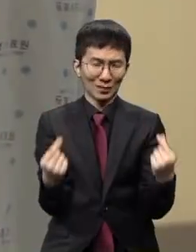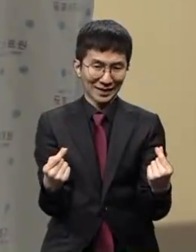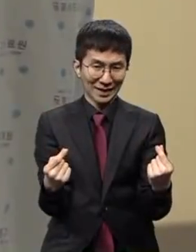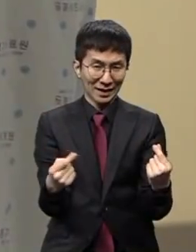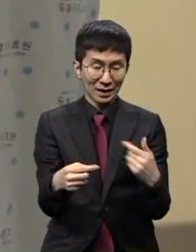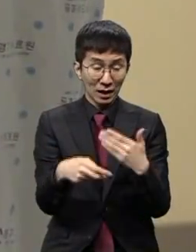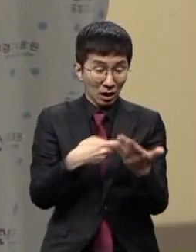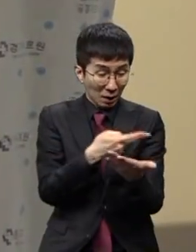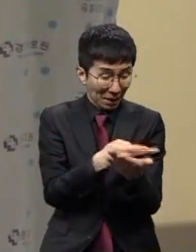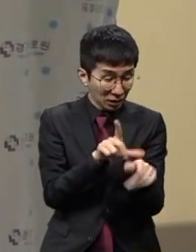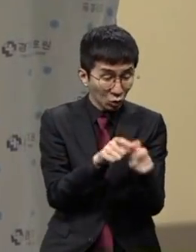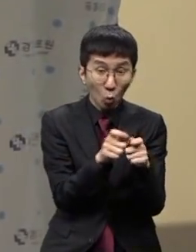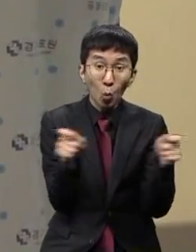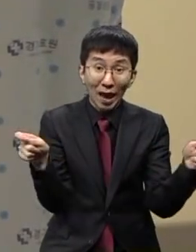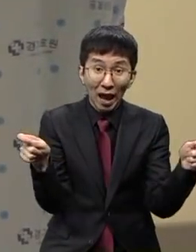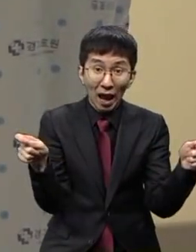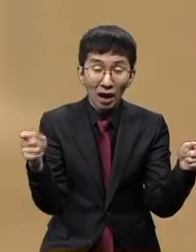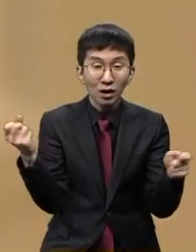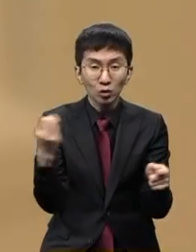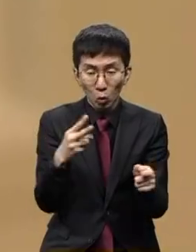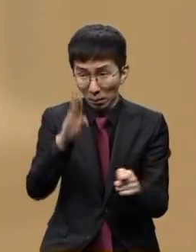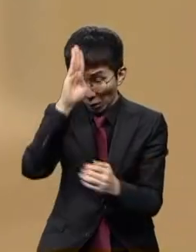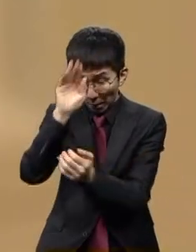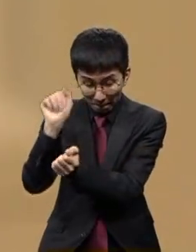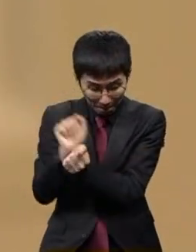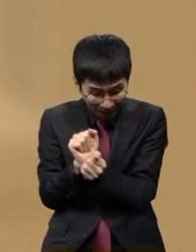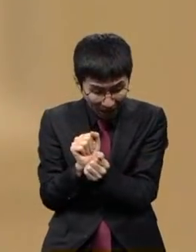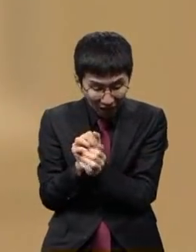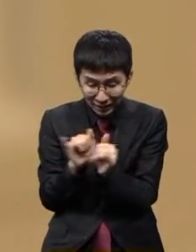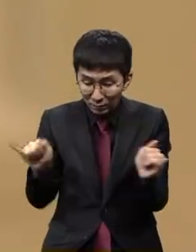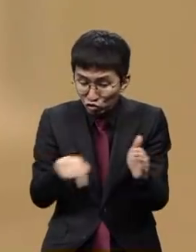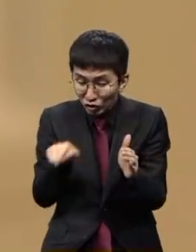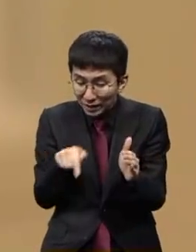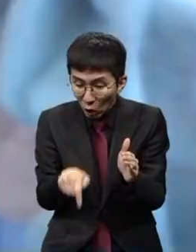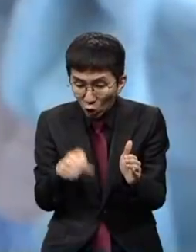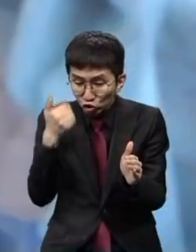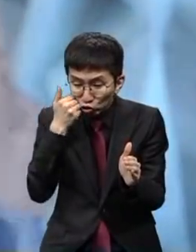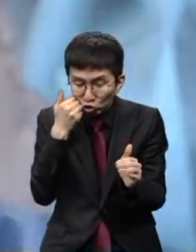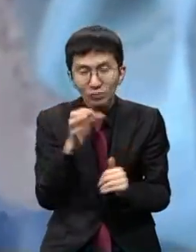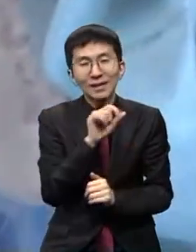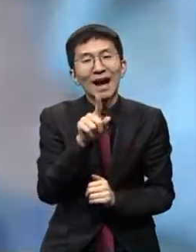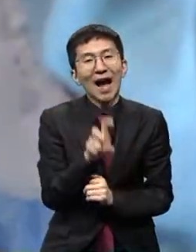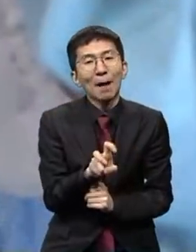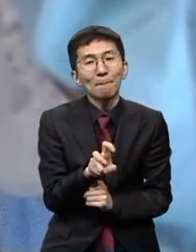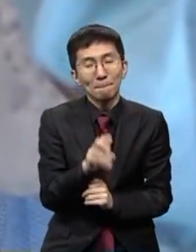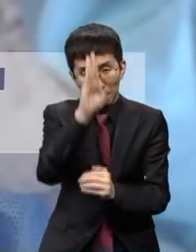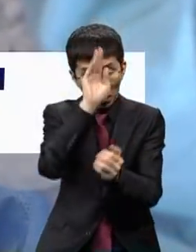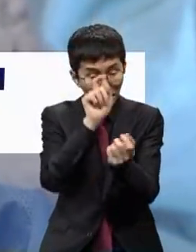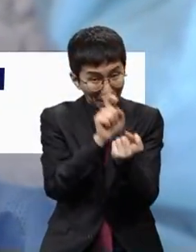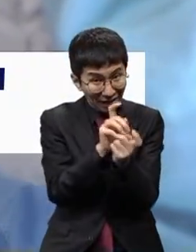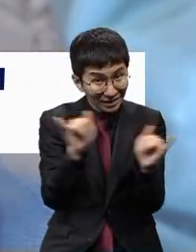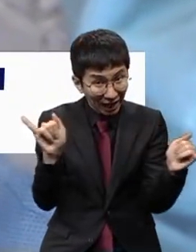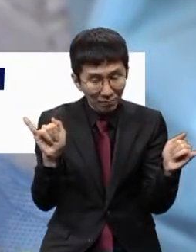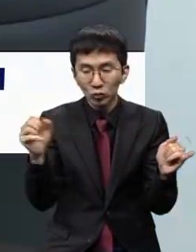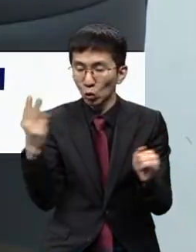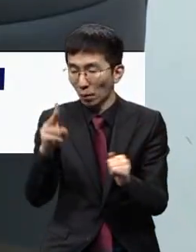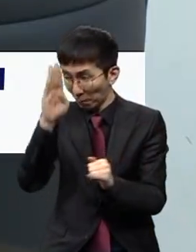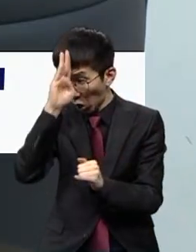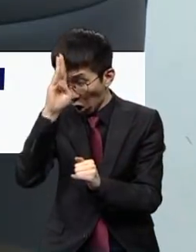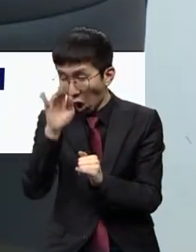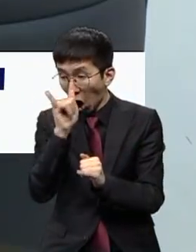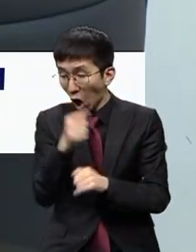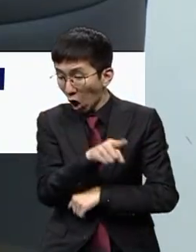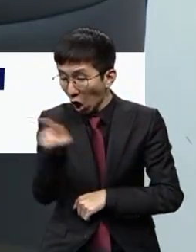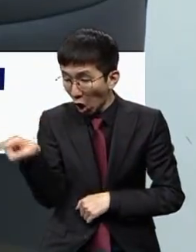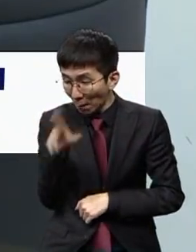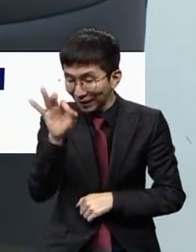환자, 그리고 감염증 또는 암 환자에게서도 발생하는데 국내외 사례를 검토한 결과 백신 접종이 혈전 위험을